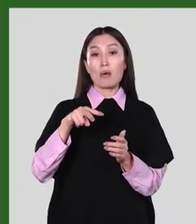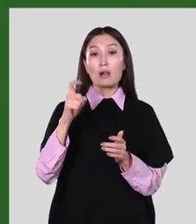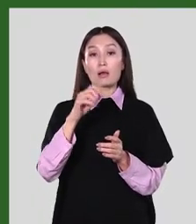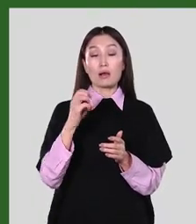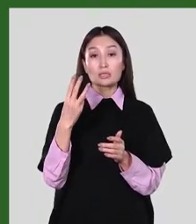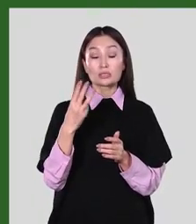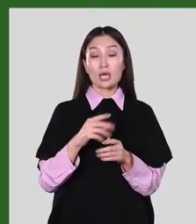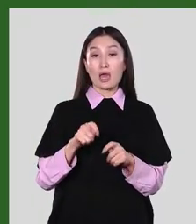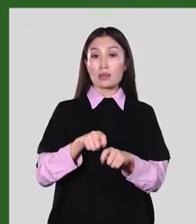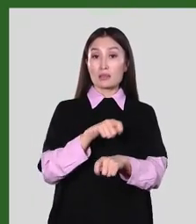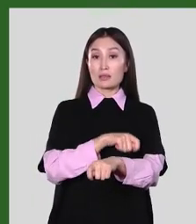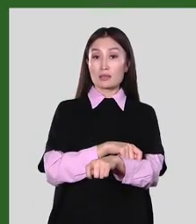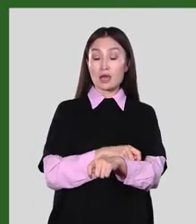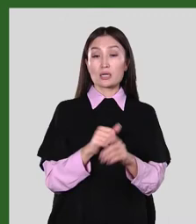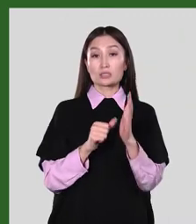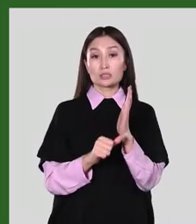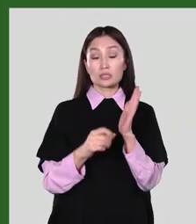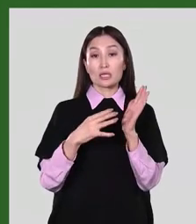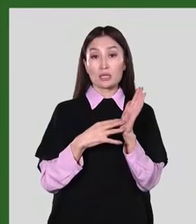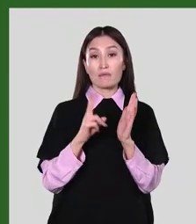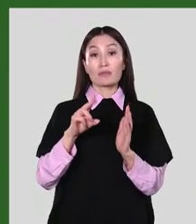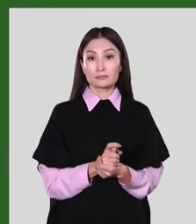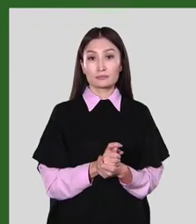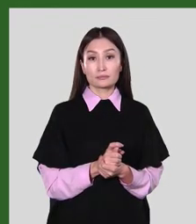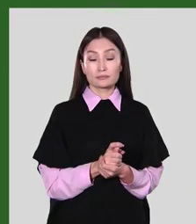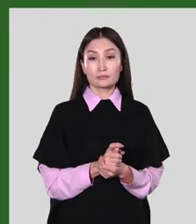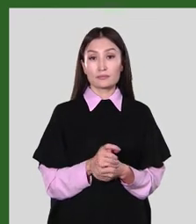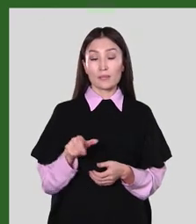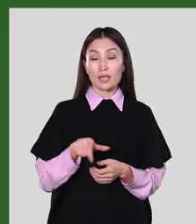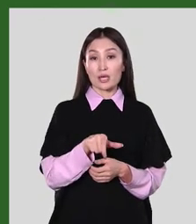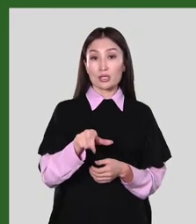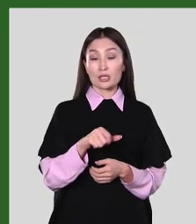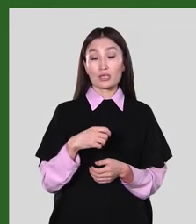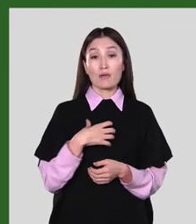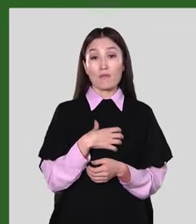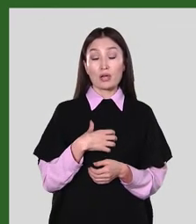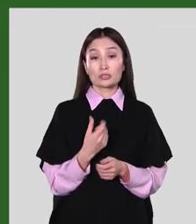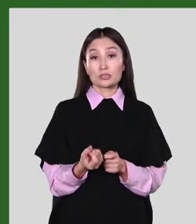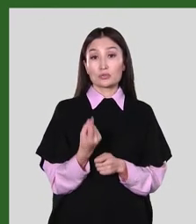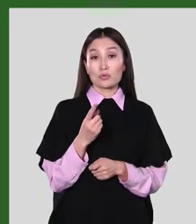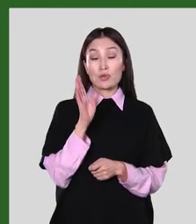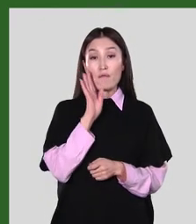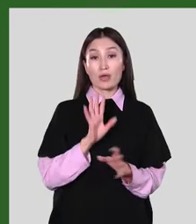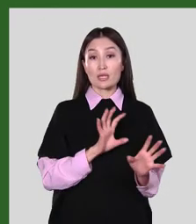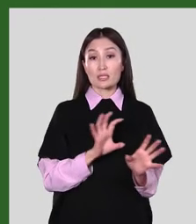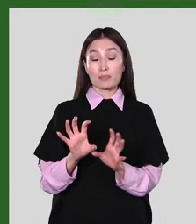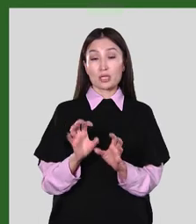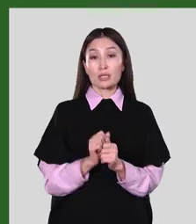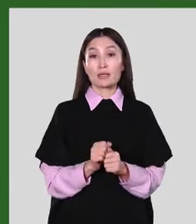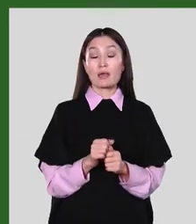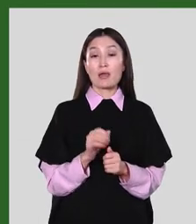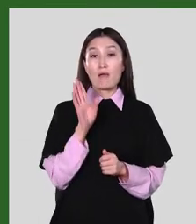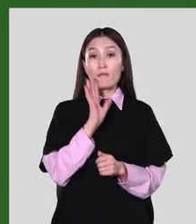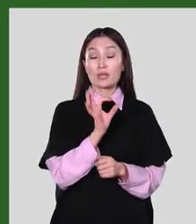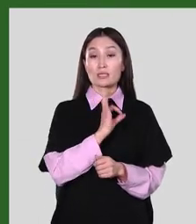длина ее шестьдесят девять километров реки важный источник водоснабжения вода